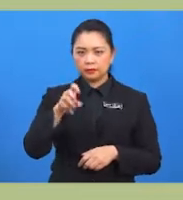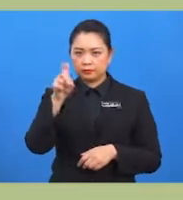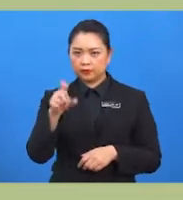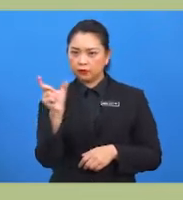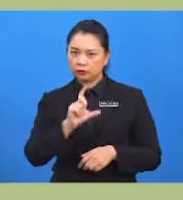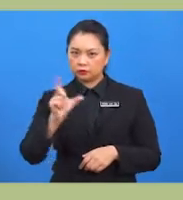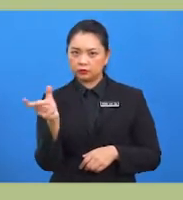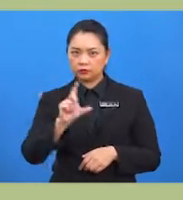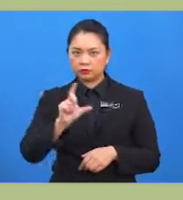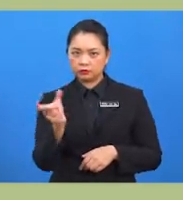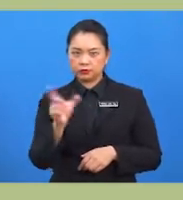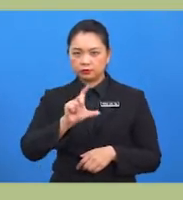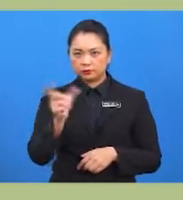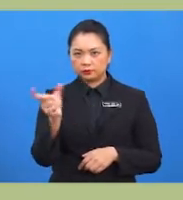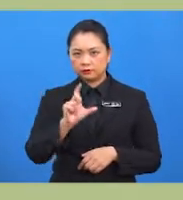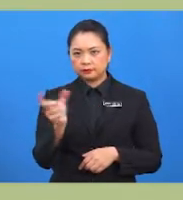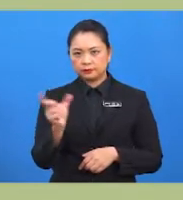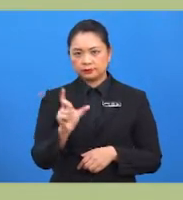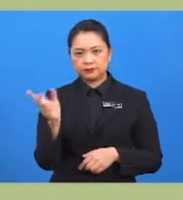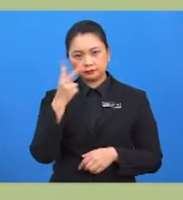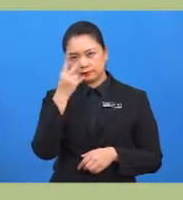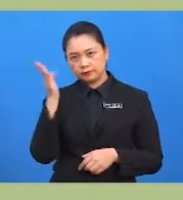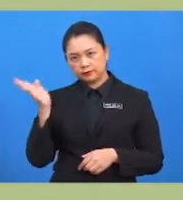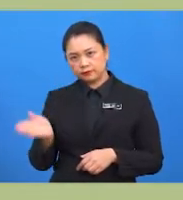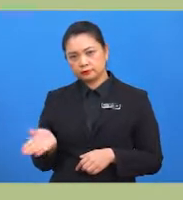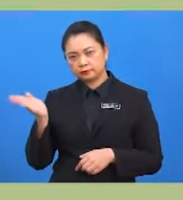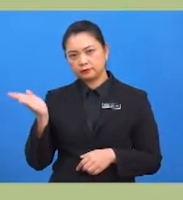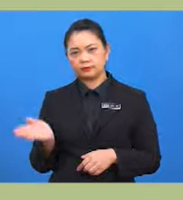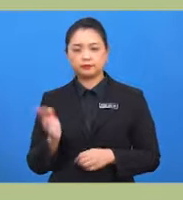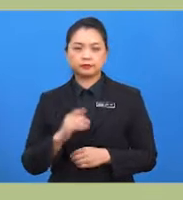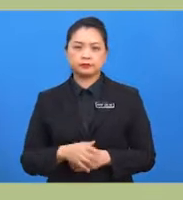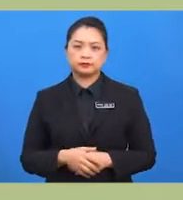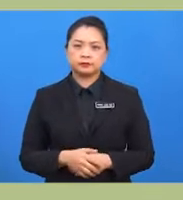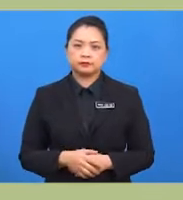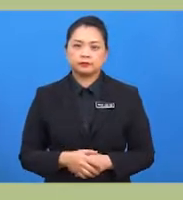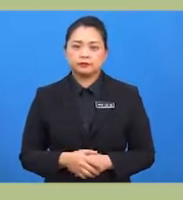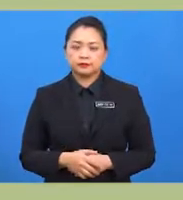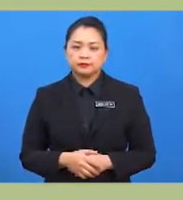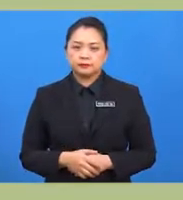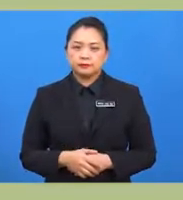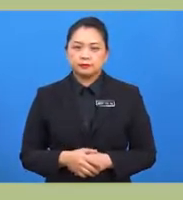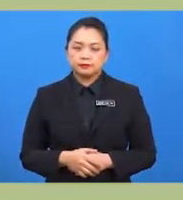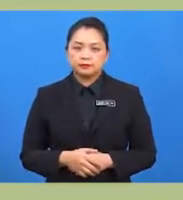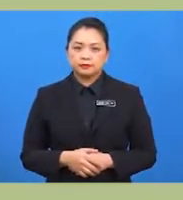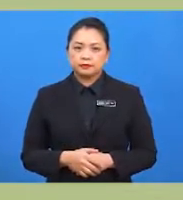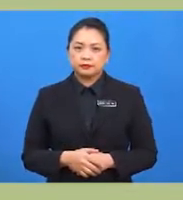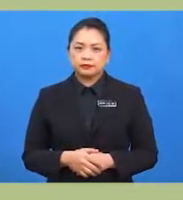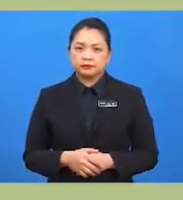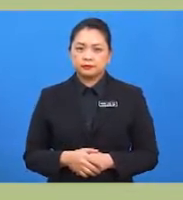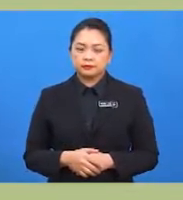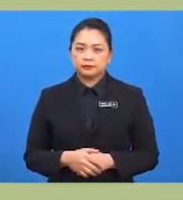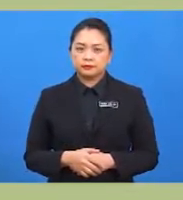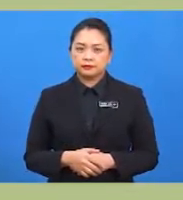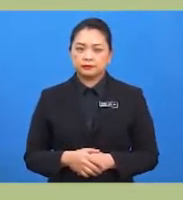goncangkan kedelai yang bolu Matrix dengan Menteri balikannya beberapa kali sehingga larutan